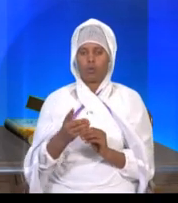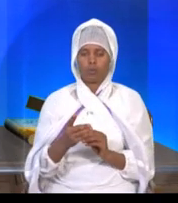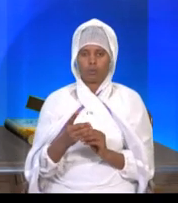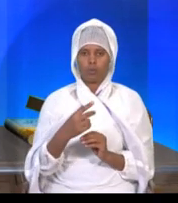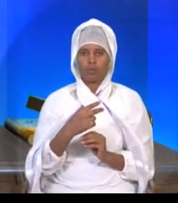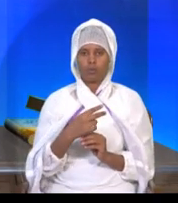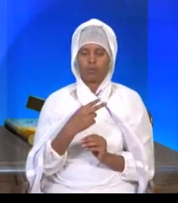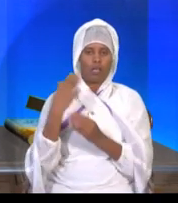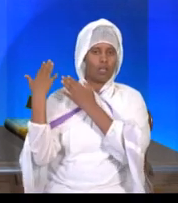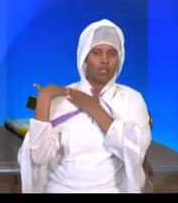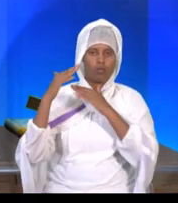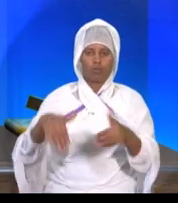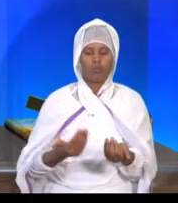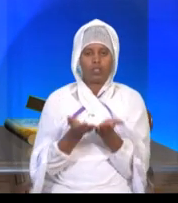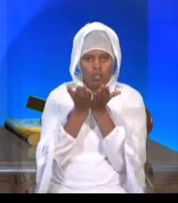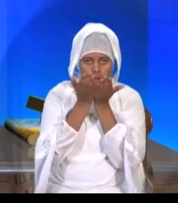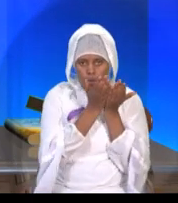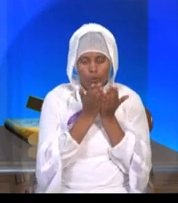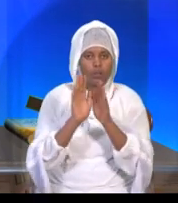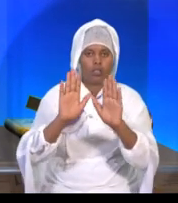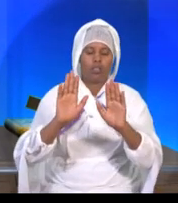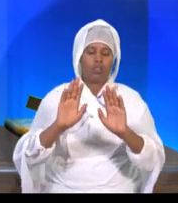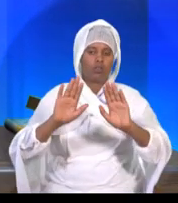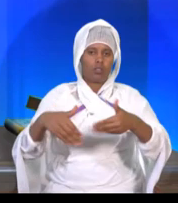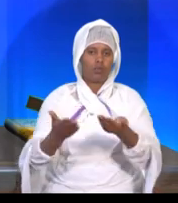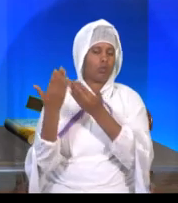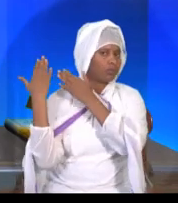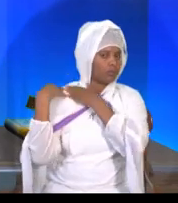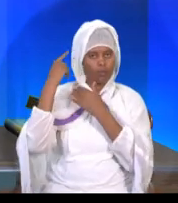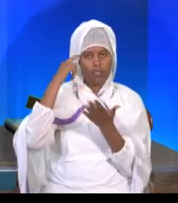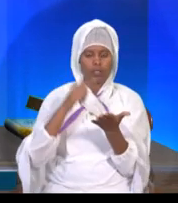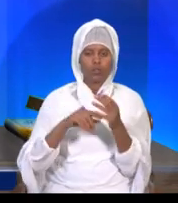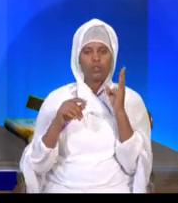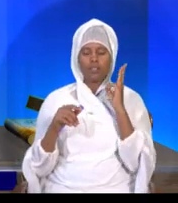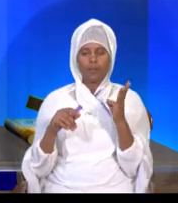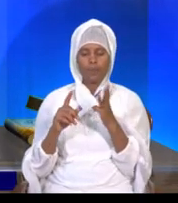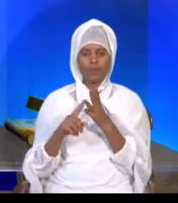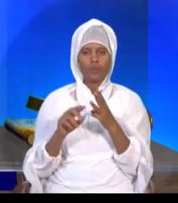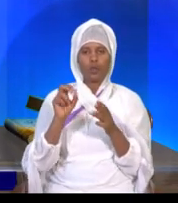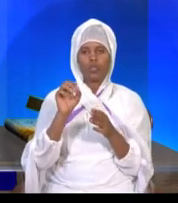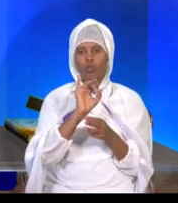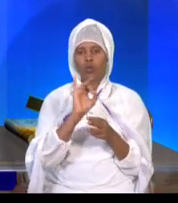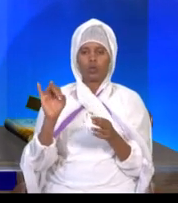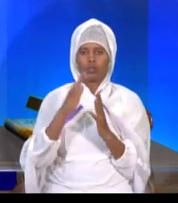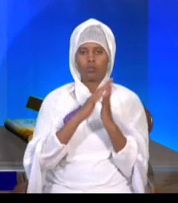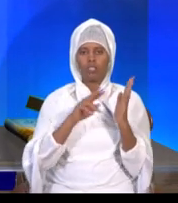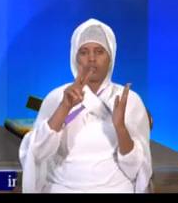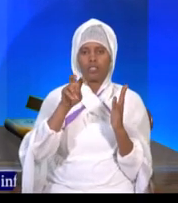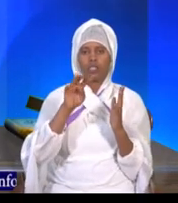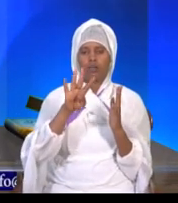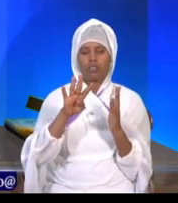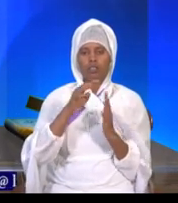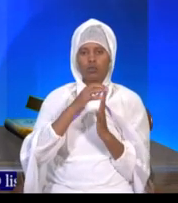በሎም ብእስንፋስ ድማ እታ ስልጣነ ክህነት በፂሓ ሳልሳይ ድማኒ ኣብ ወንጌል ሉቃስ